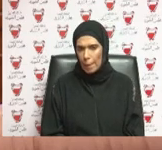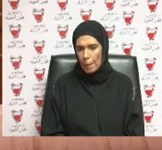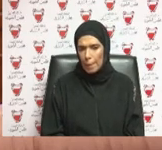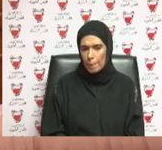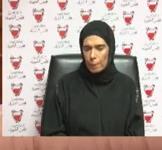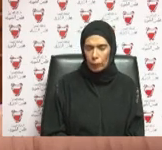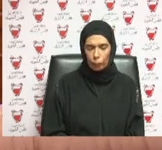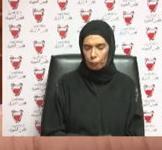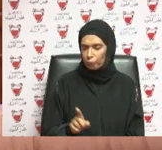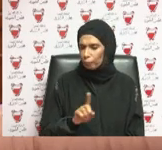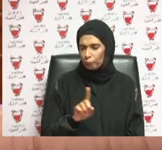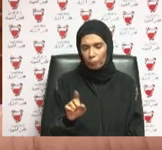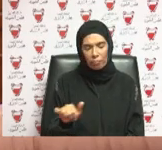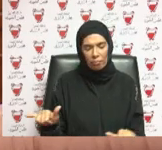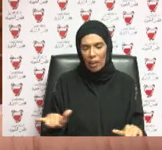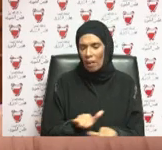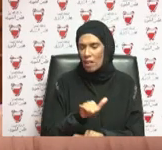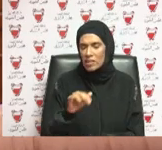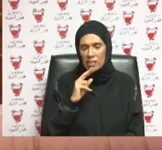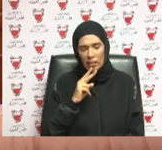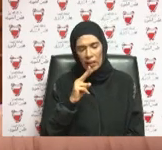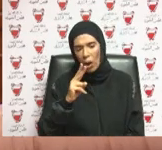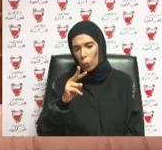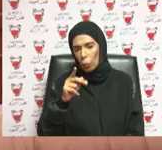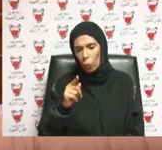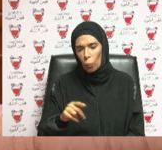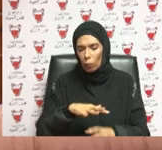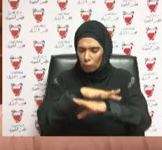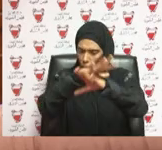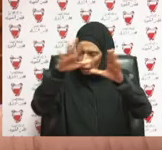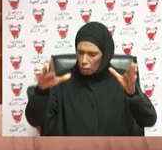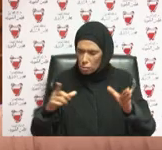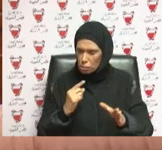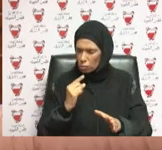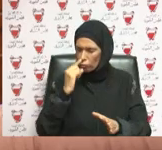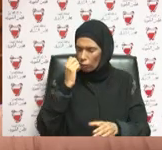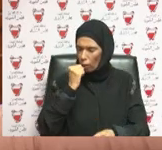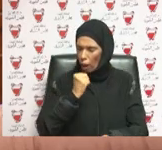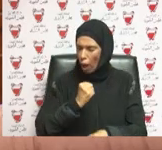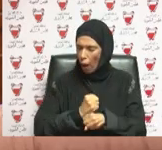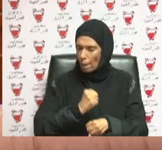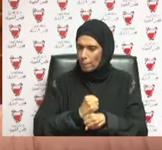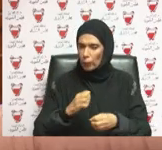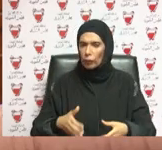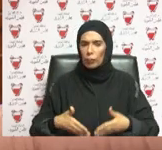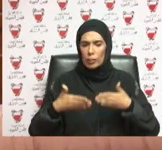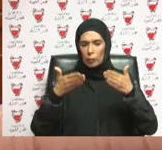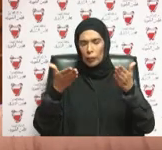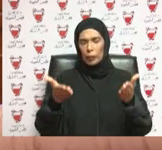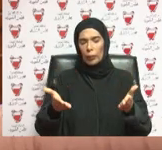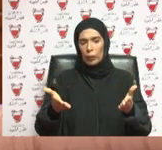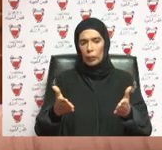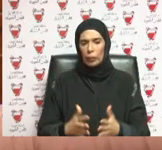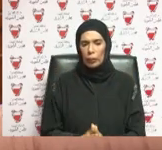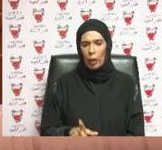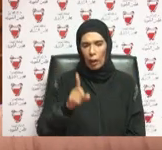لغة ولا تنصف مداخلاتنا حجم رجل بحجم خليفة بن سلمان رحمة